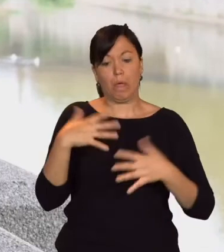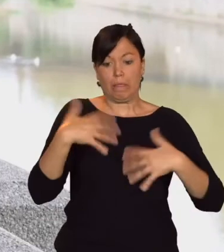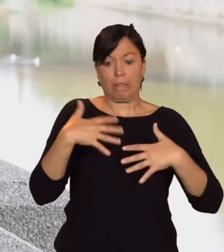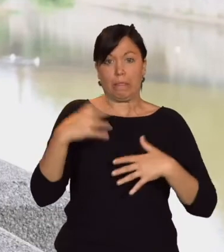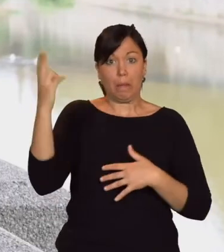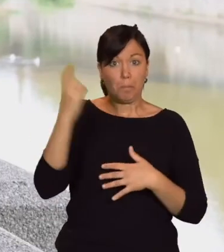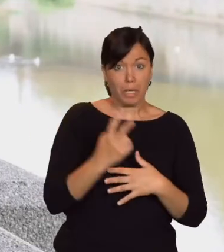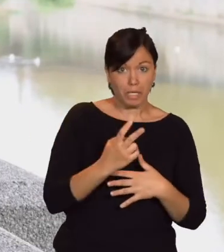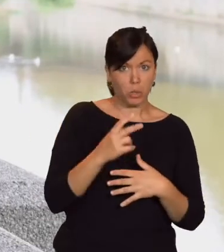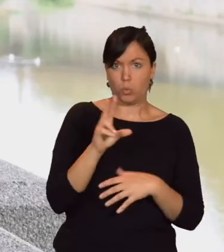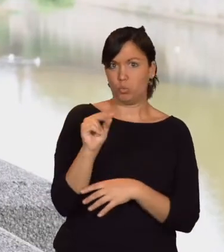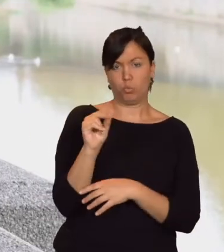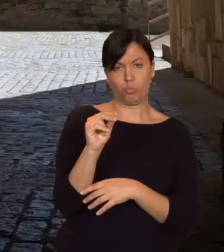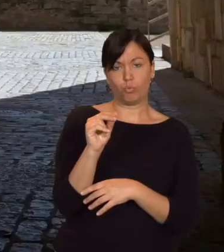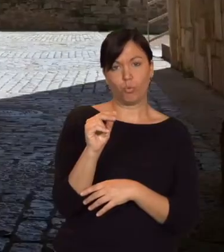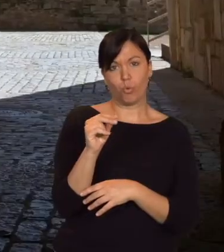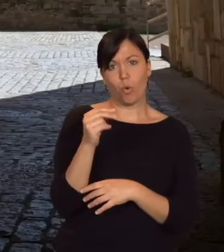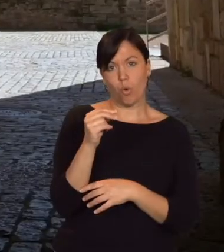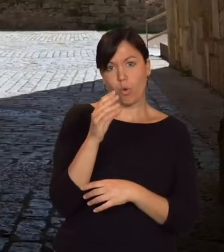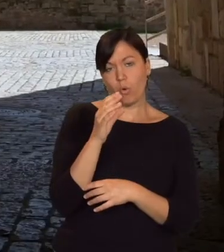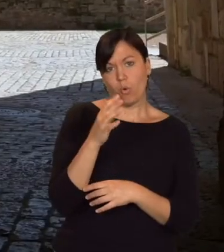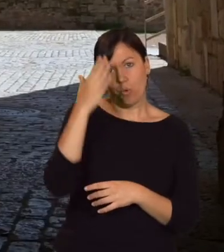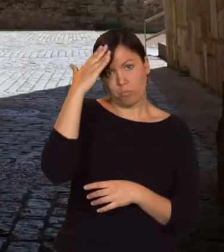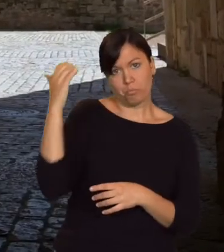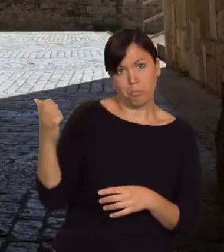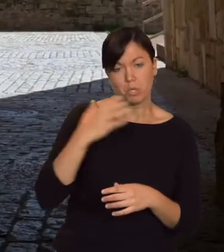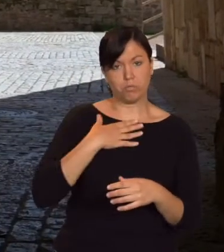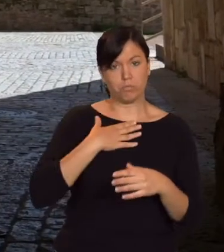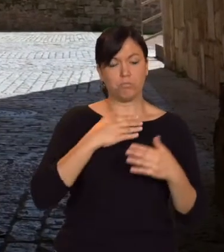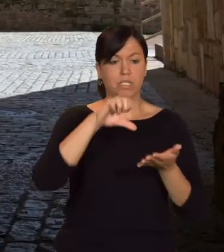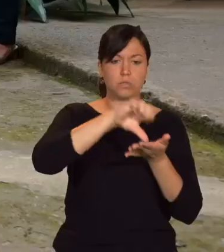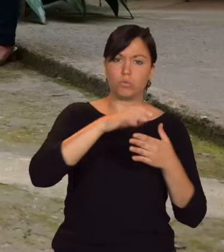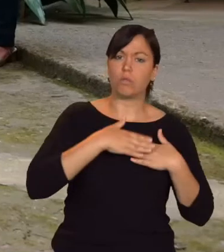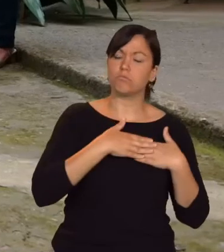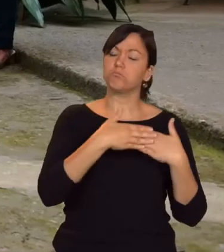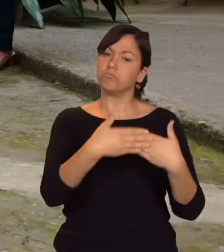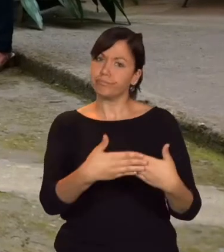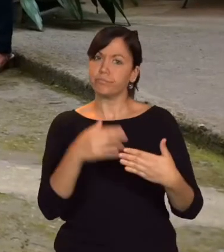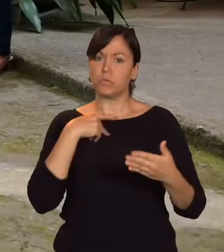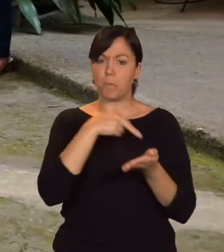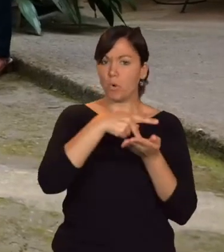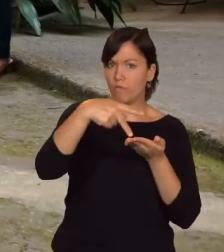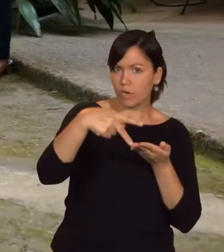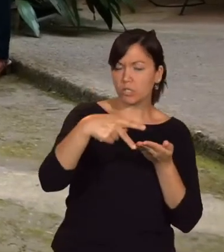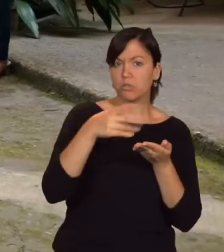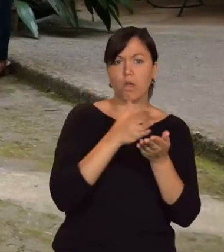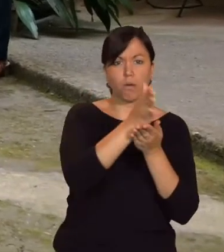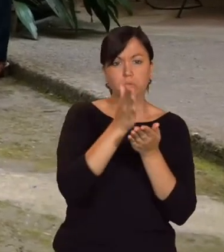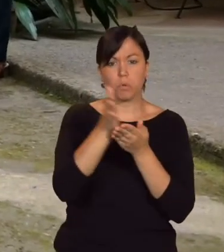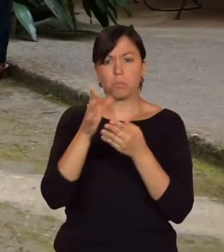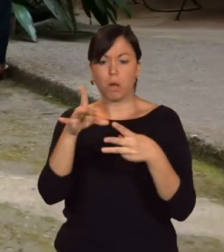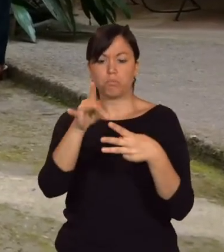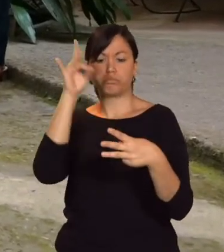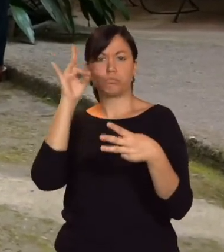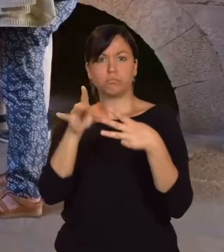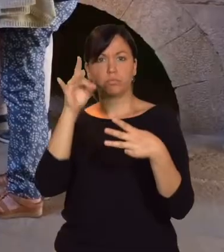tingueu por de venir perquè la nostra ciutat és amable i nosaltres, com a professionals, ens encarreguem de triar els